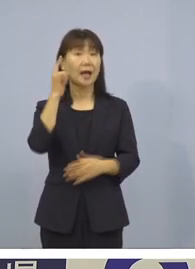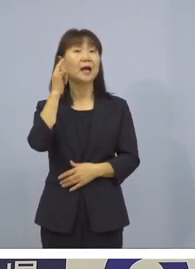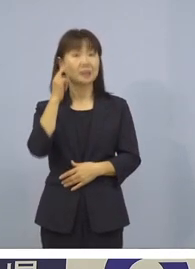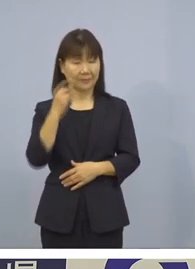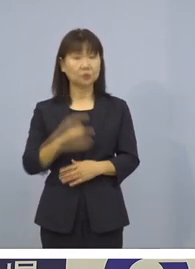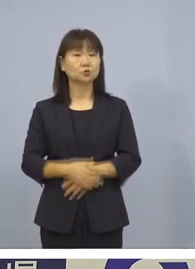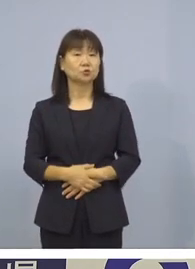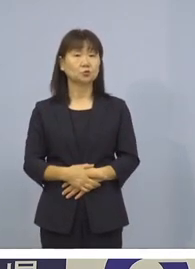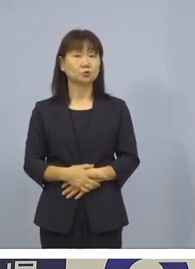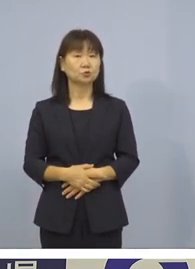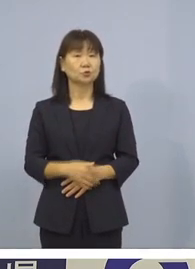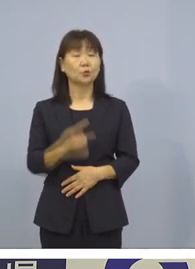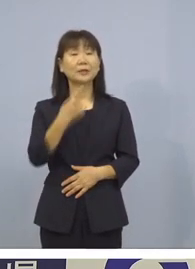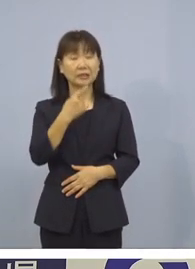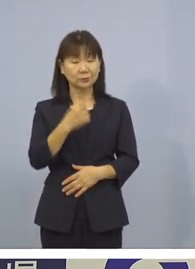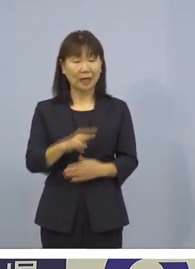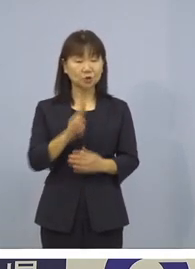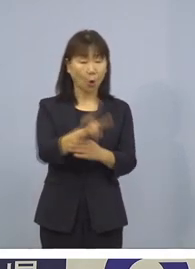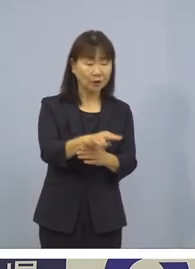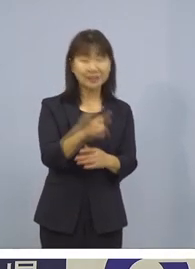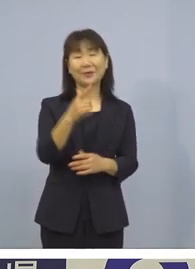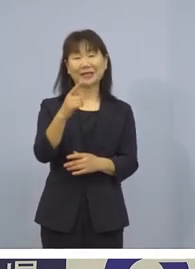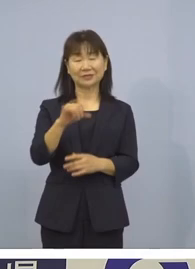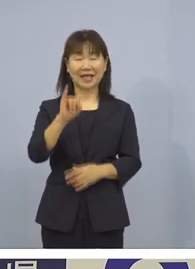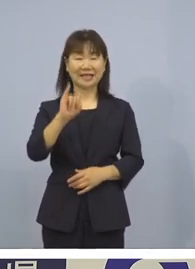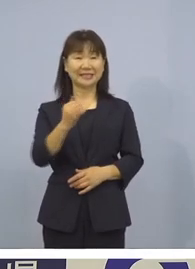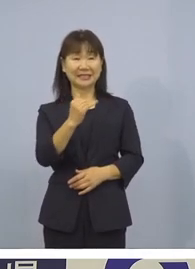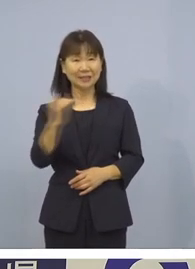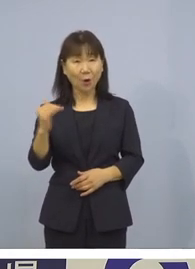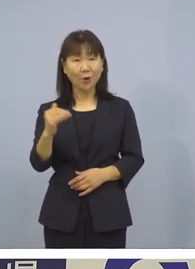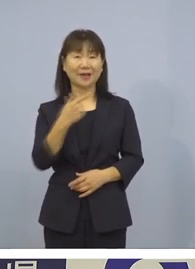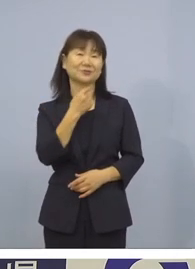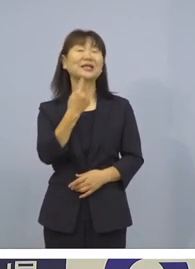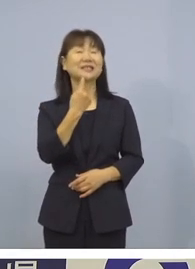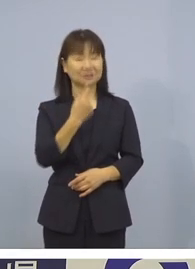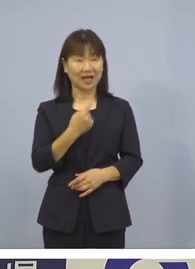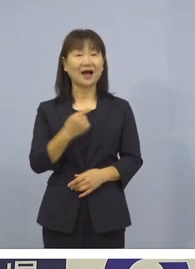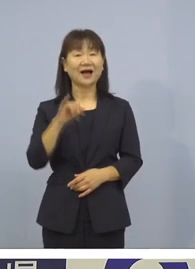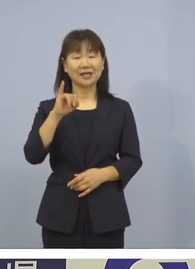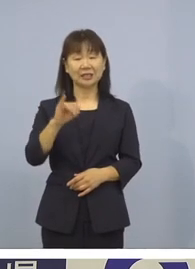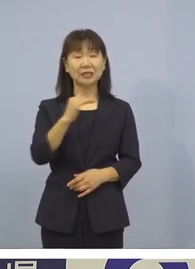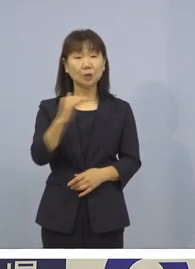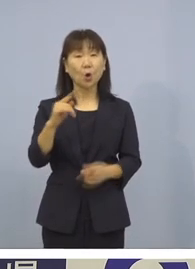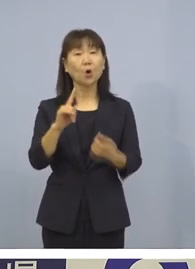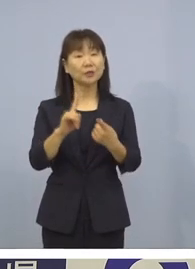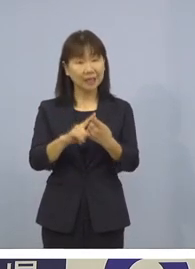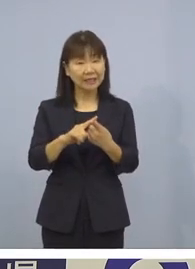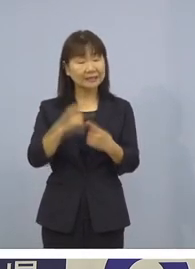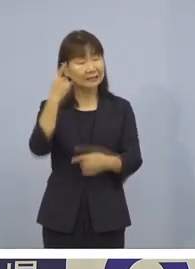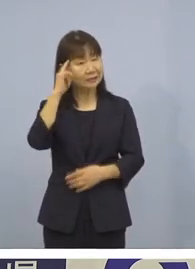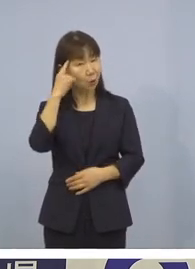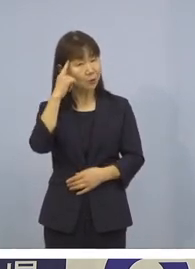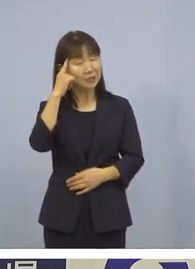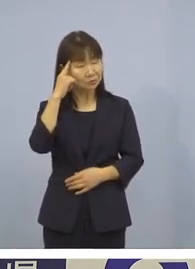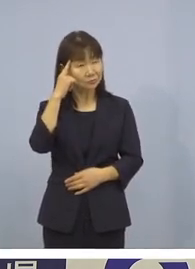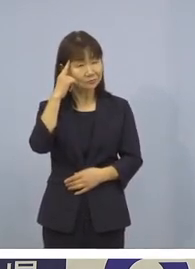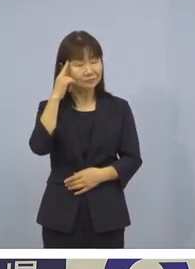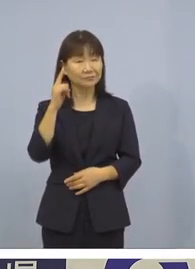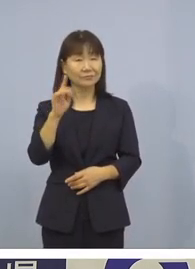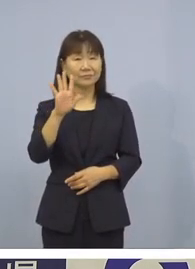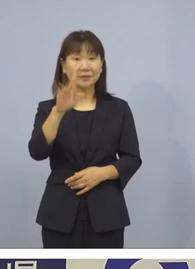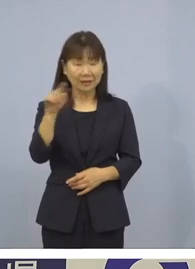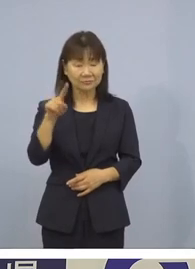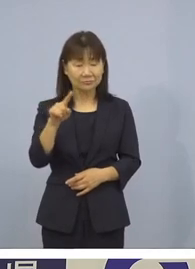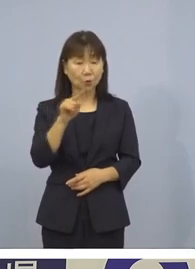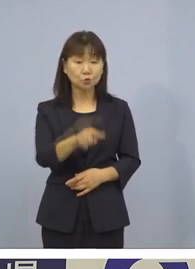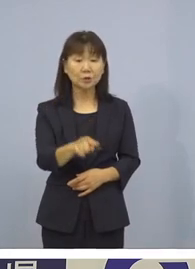の場合ちょっと将棋じゃなくて囲碁が好きなんですね。囲碁的思考なんです。その点を打ってる時はみんな、あいつは何やってんだろうなってみんな